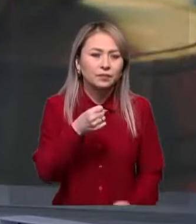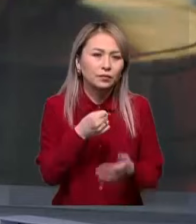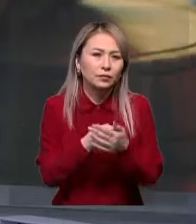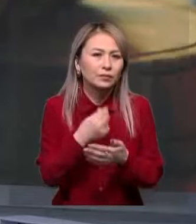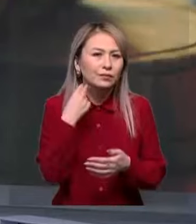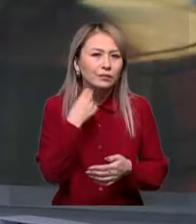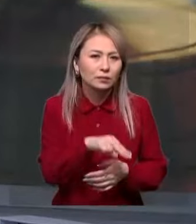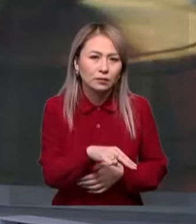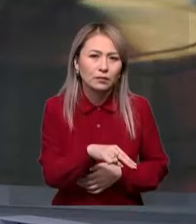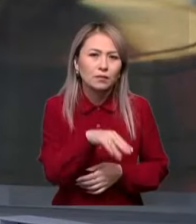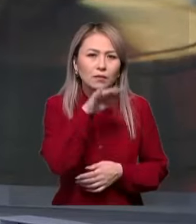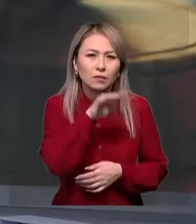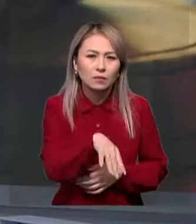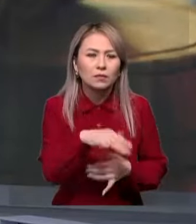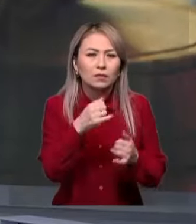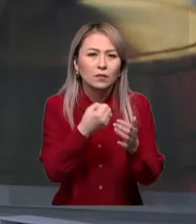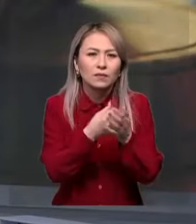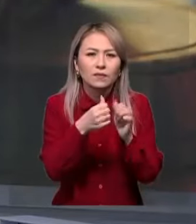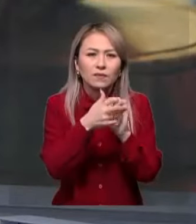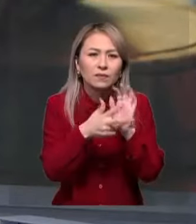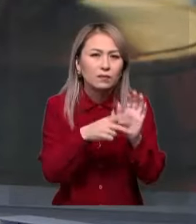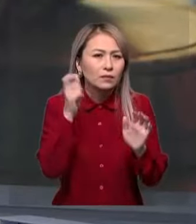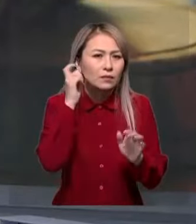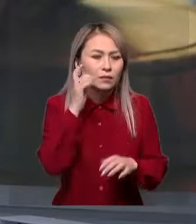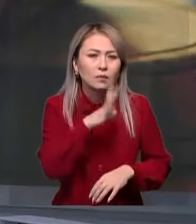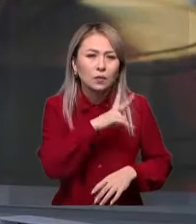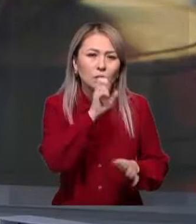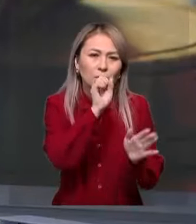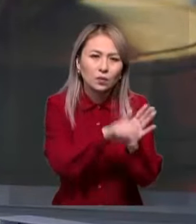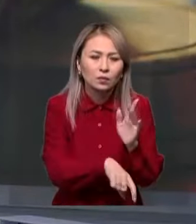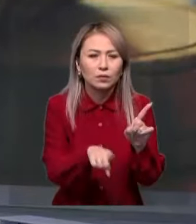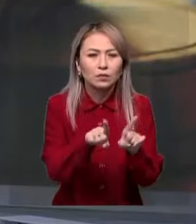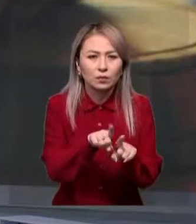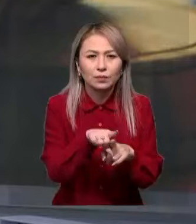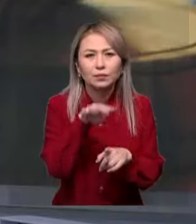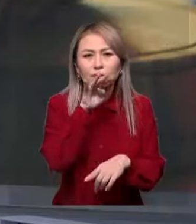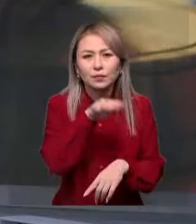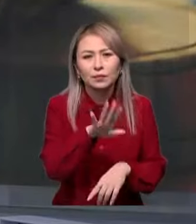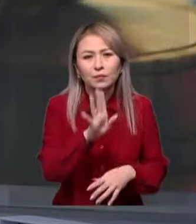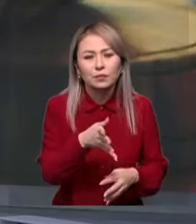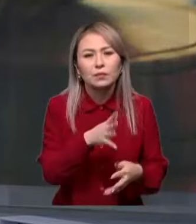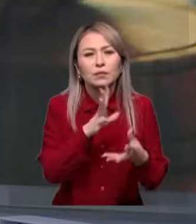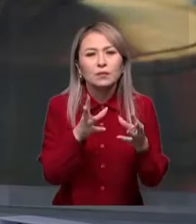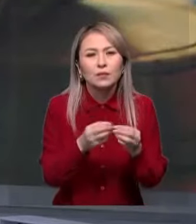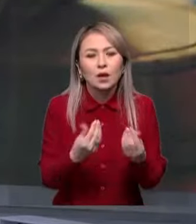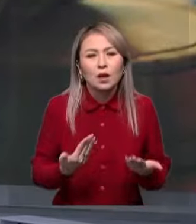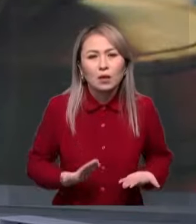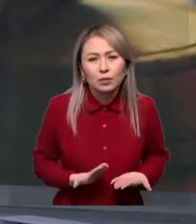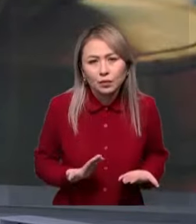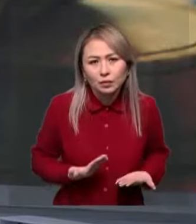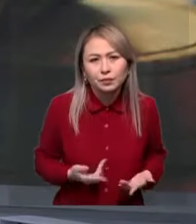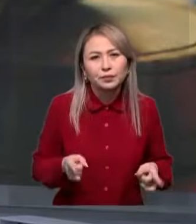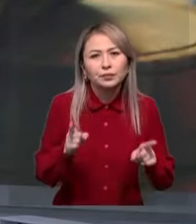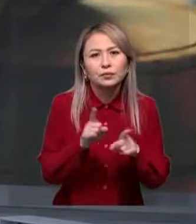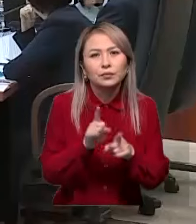бостандығынан айыру жазасы күтеді. Кәмелетке толмаған баланы өлтіргендерді ғұмырының соңына дейін темір торға қамалуы мүмкін. Ал